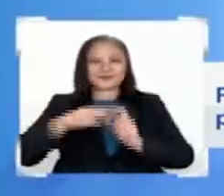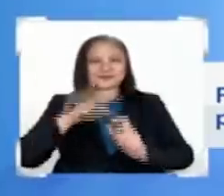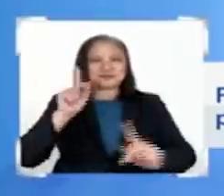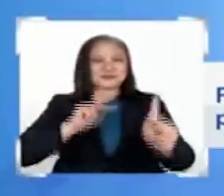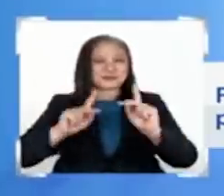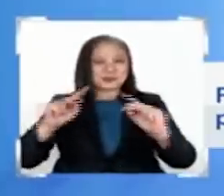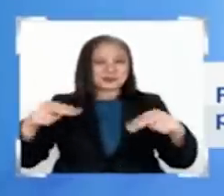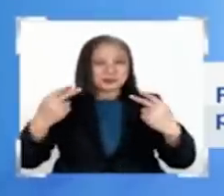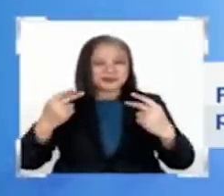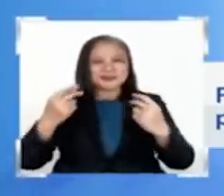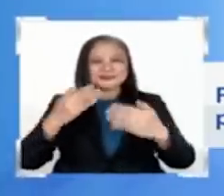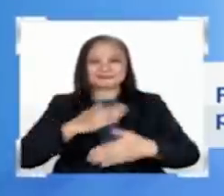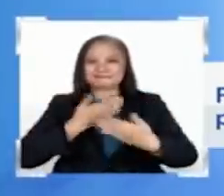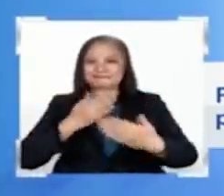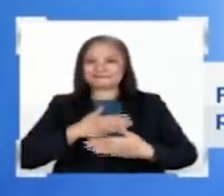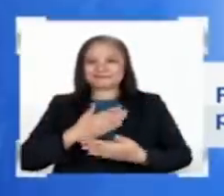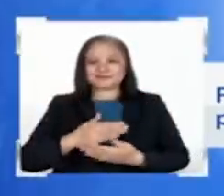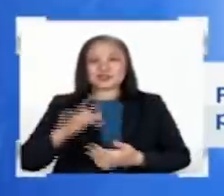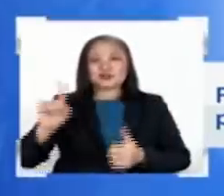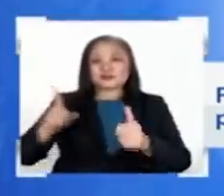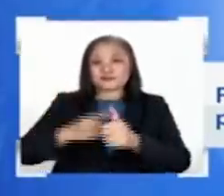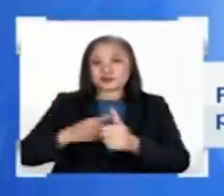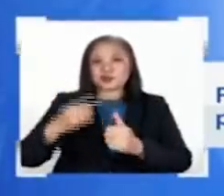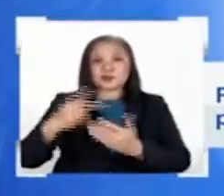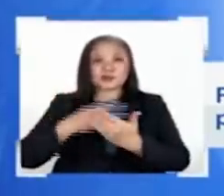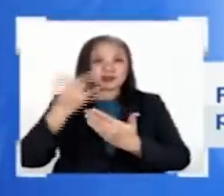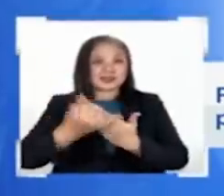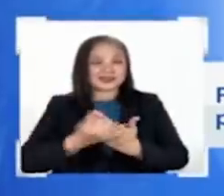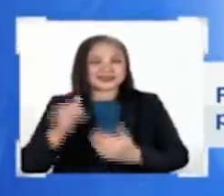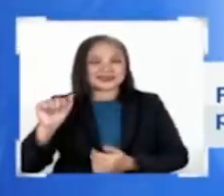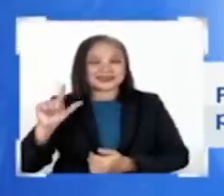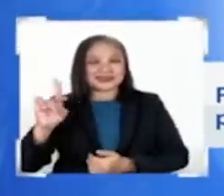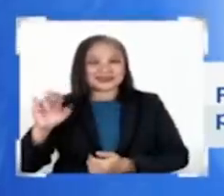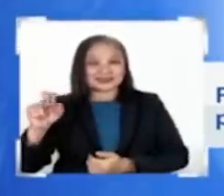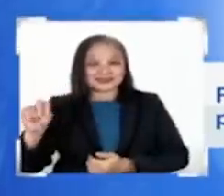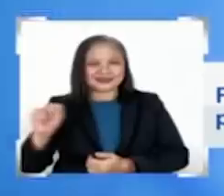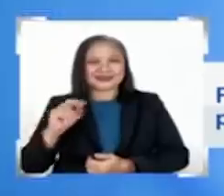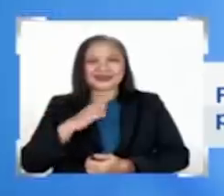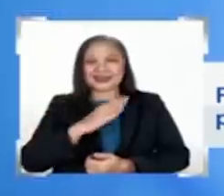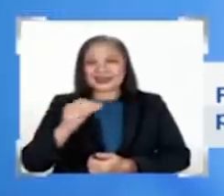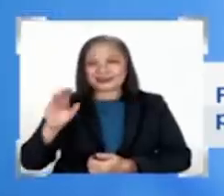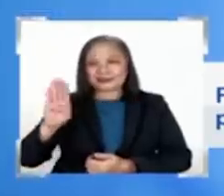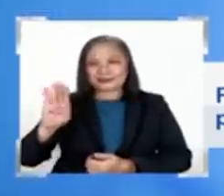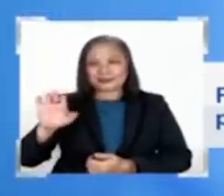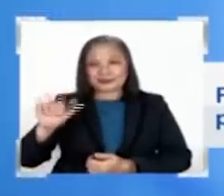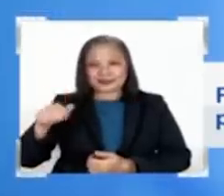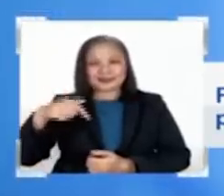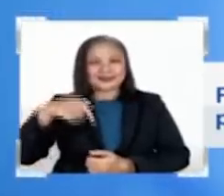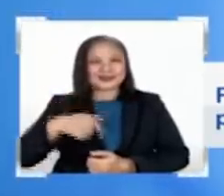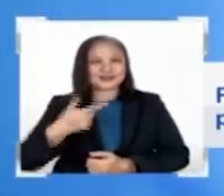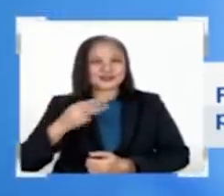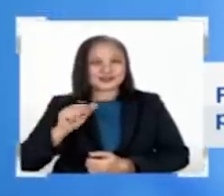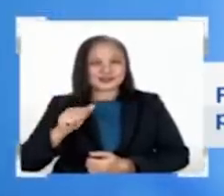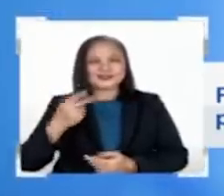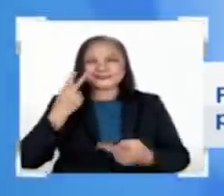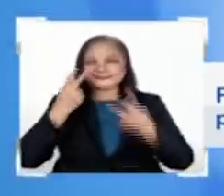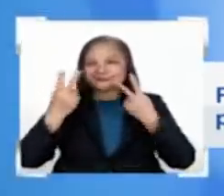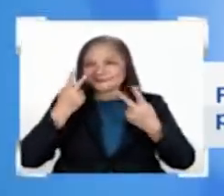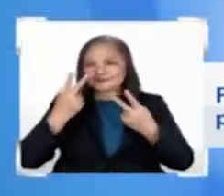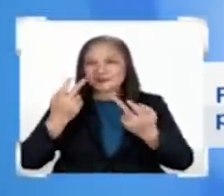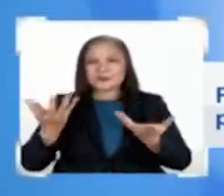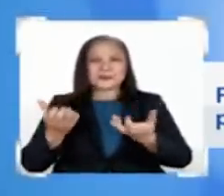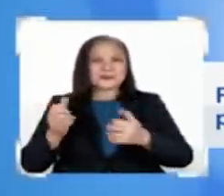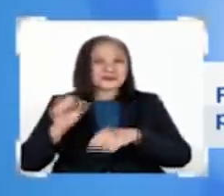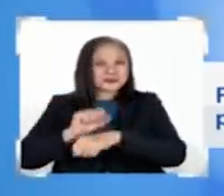ang first official project ni Alden Richards at Bea Alonso sa Kapuso Network, kaya naman looking forward silang makatrabaho ang